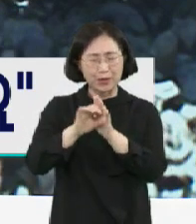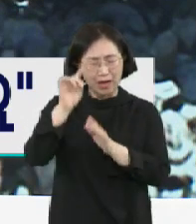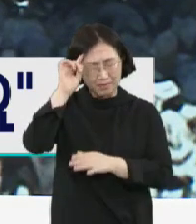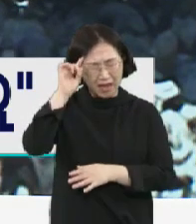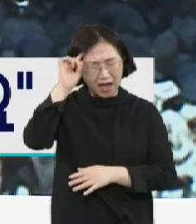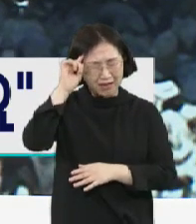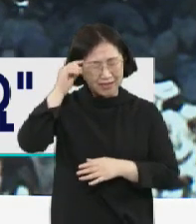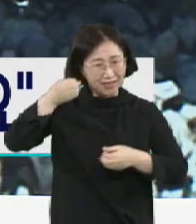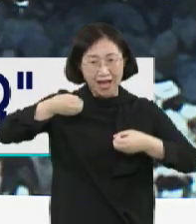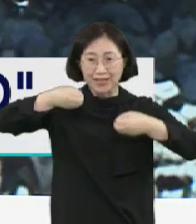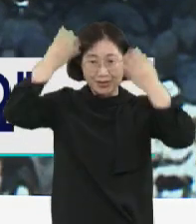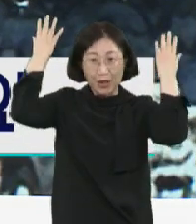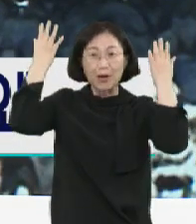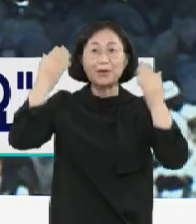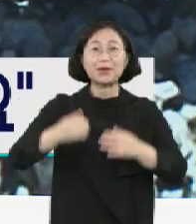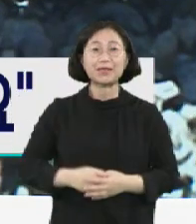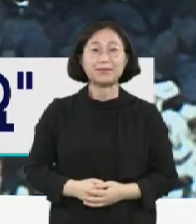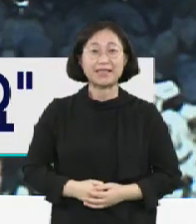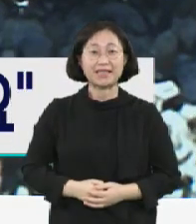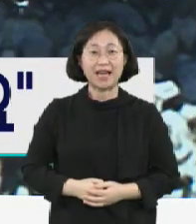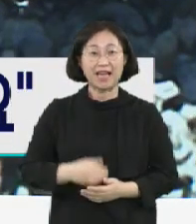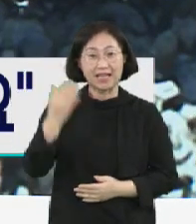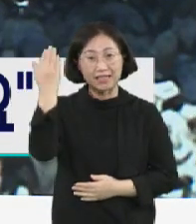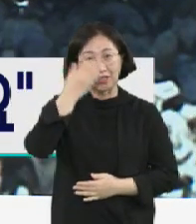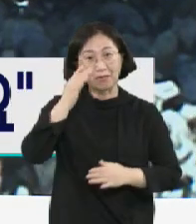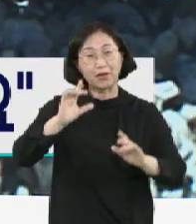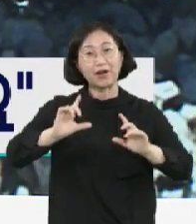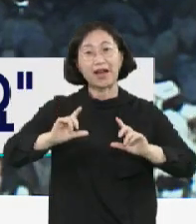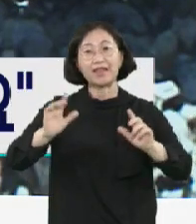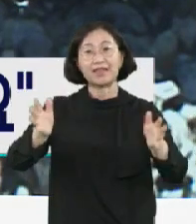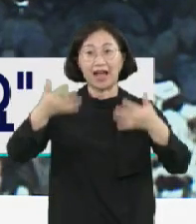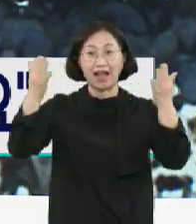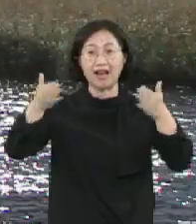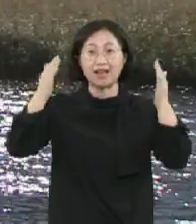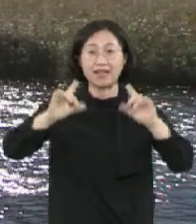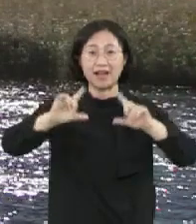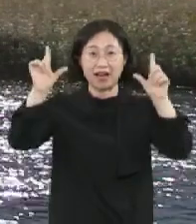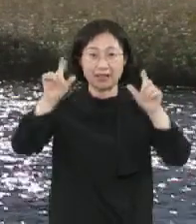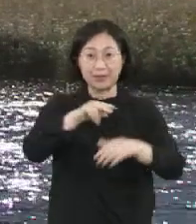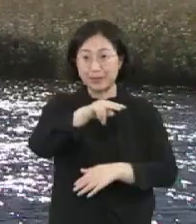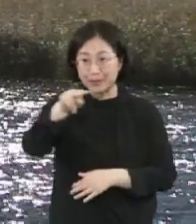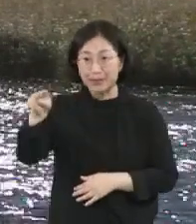털어냈습니다. 조혜원 기자가 청명한 가을의 휴일을 돌아봤습니다.